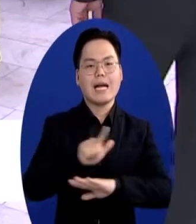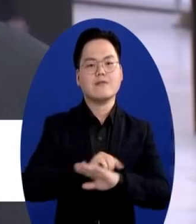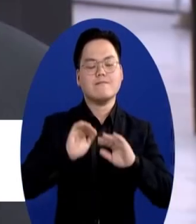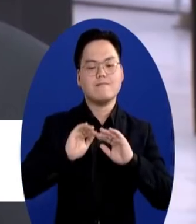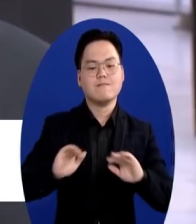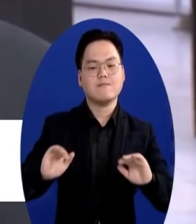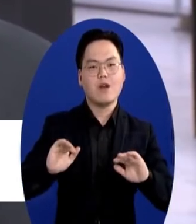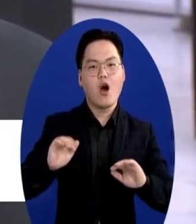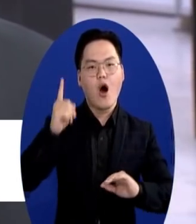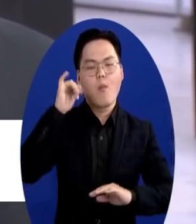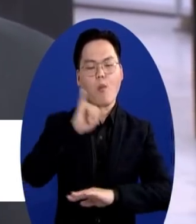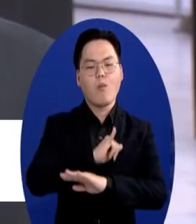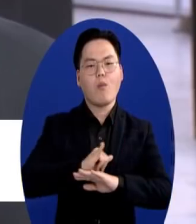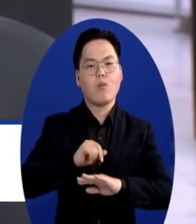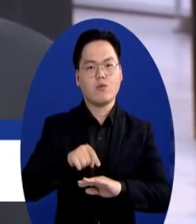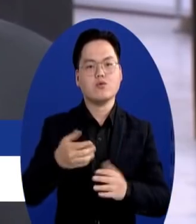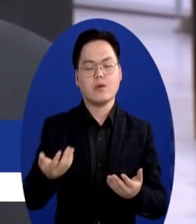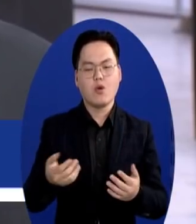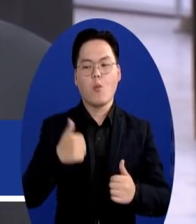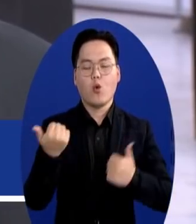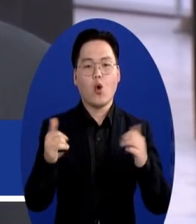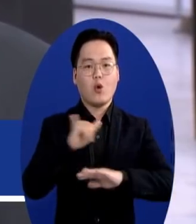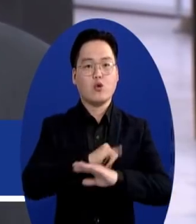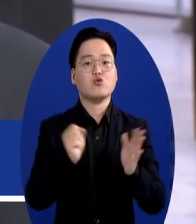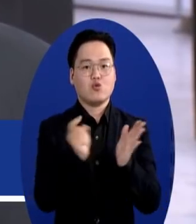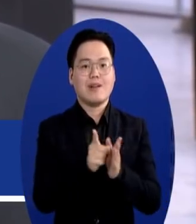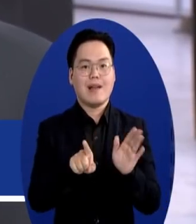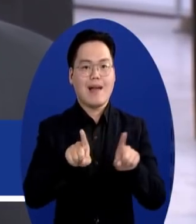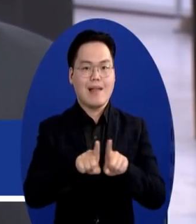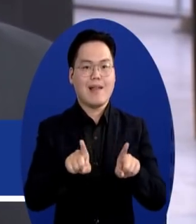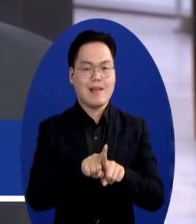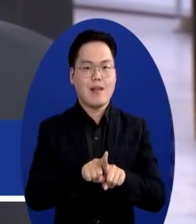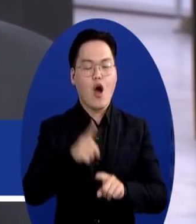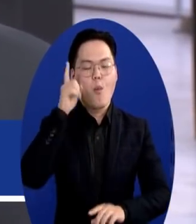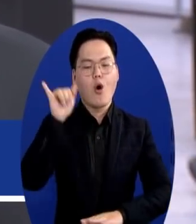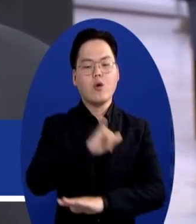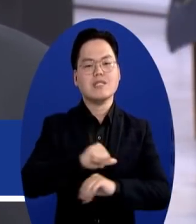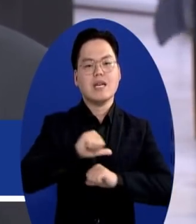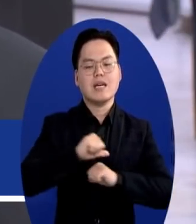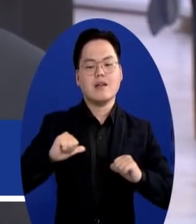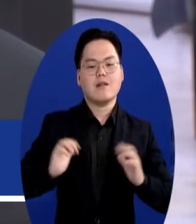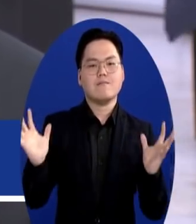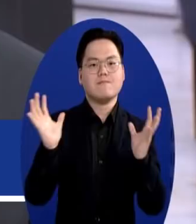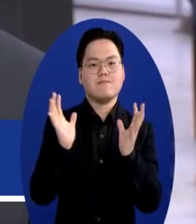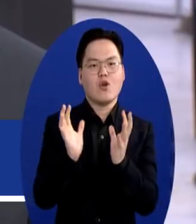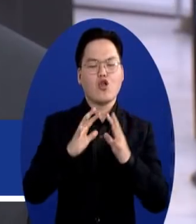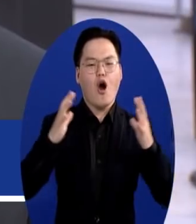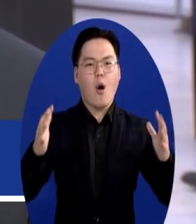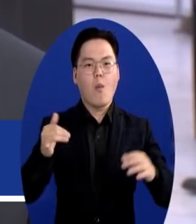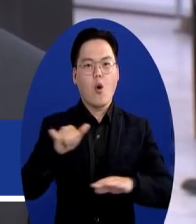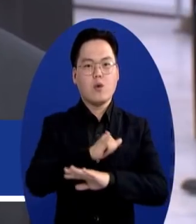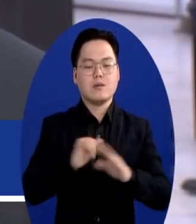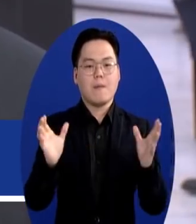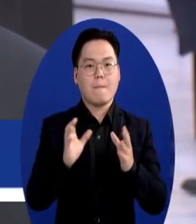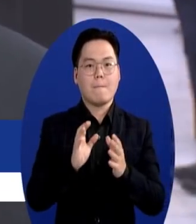улс үндэстний үлийг чухал ажил багталтай зүйл. Хэдийгээр Монгол үндэстэн бүгдний хэлийг одоохондоо нэгэн улс байгуулж чадаагүй ч гэсэн